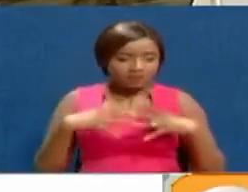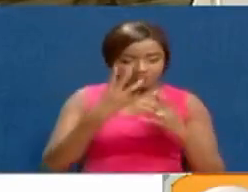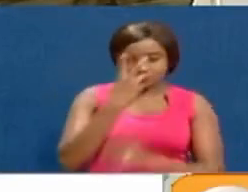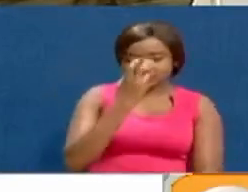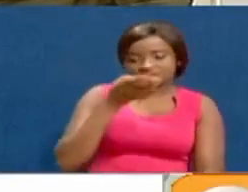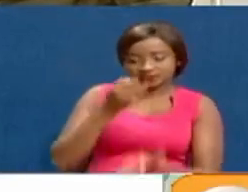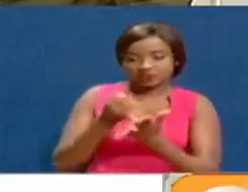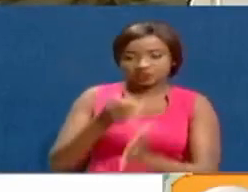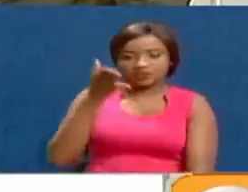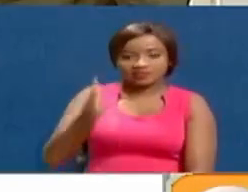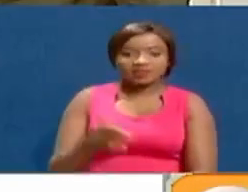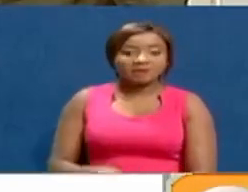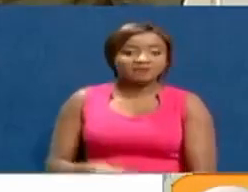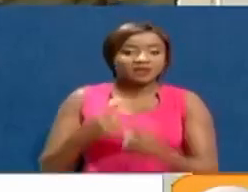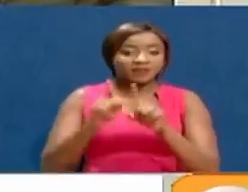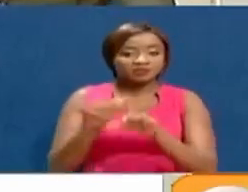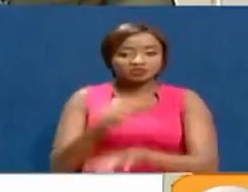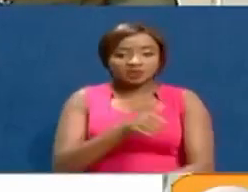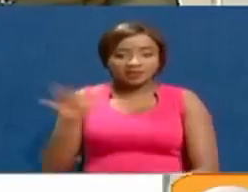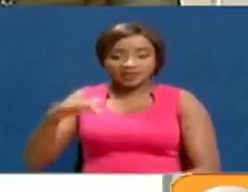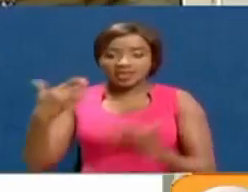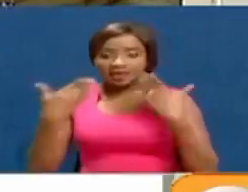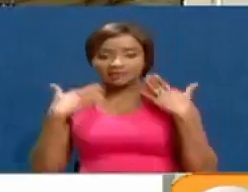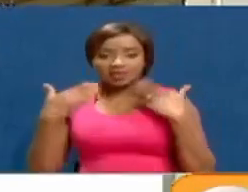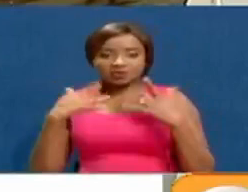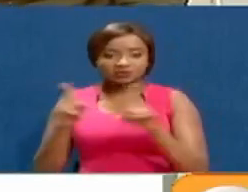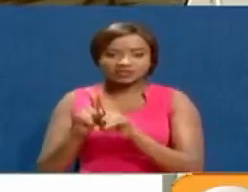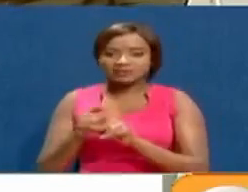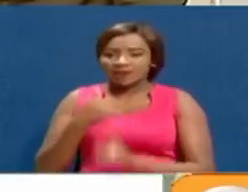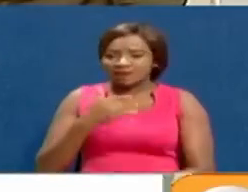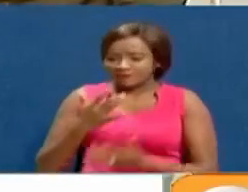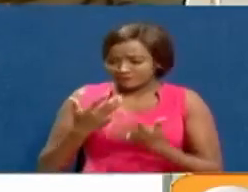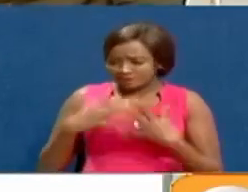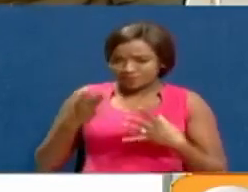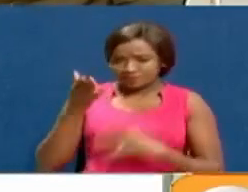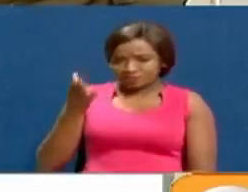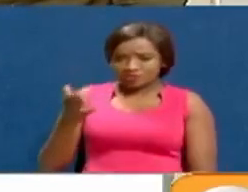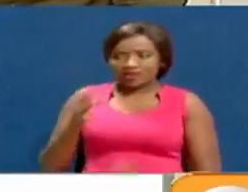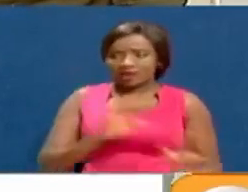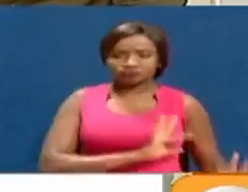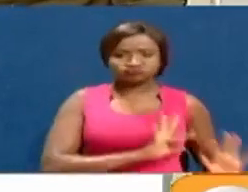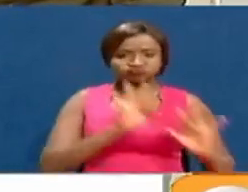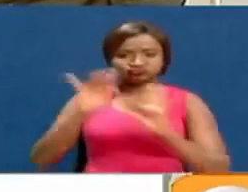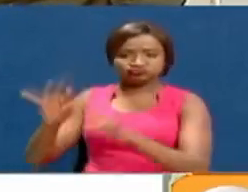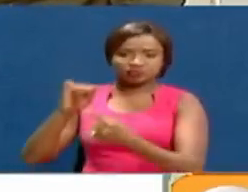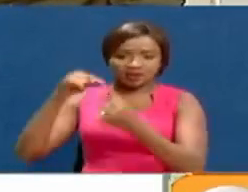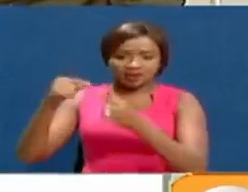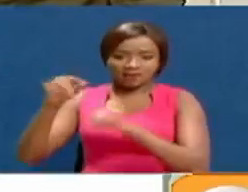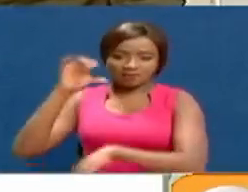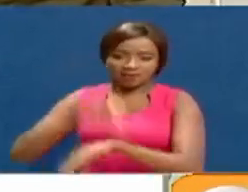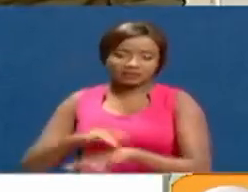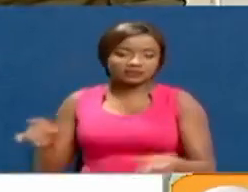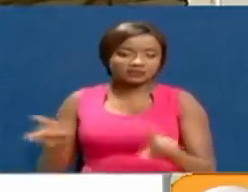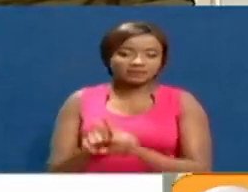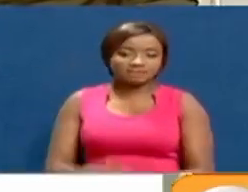huko operesheni kama hiyo ikiendelea huko Meru baada ya maafisa waliokuwa kazini huko Igembe kaskazini waliposhambuliwa na kujeruhiwa. Hassan